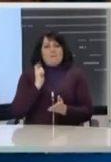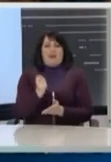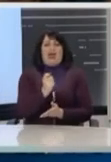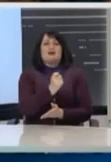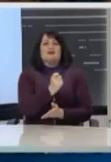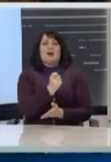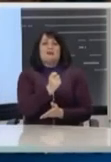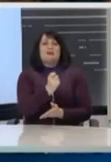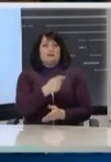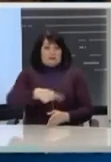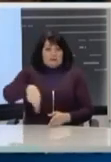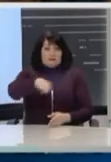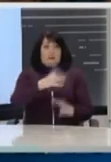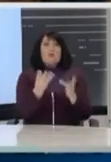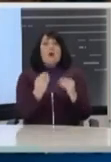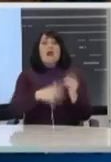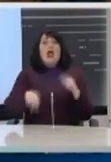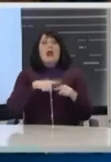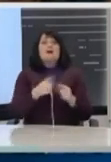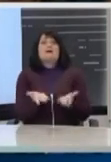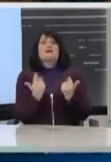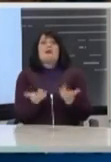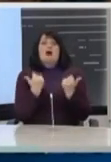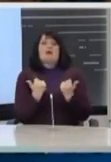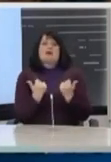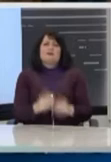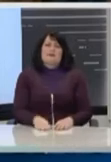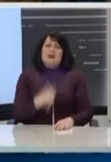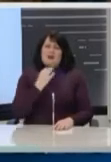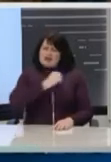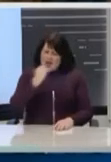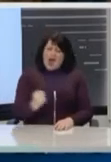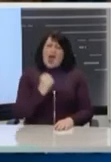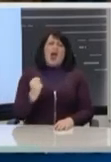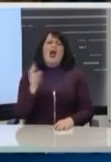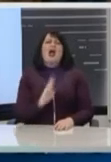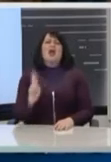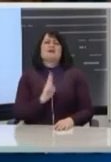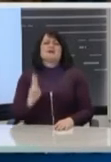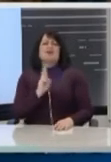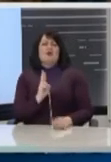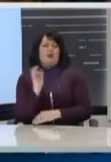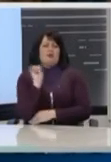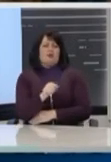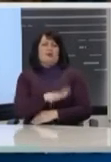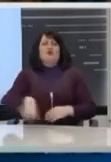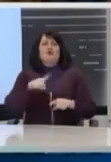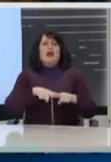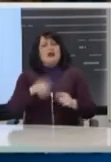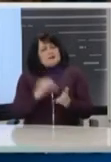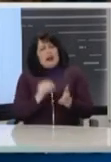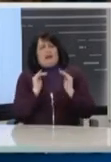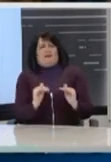θα πάρουν πάρα πολλοί Έλληνες. Ο ρατσισμός εις βάρος των Ελλήνων στο προσκήνιο για μία ακόμη